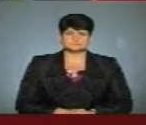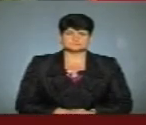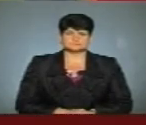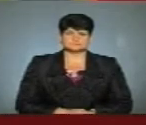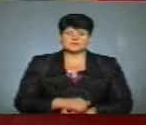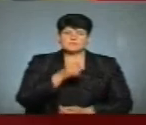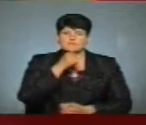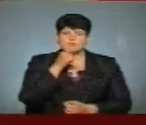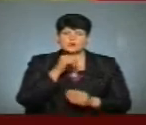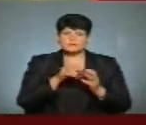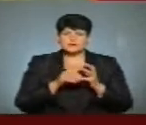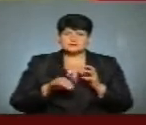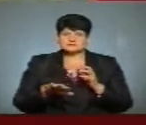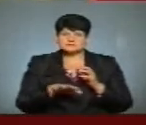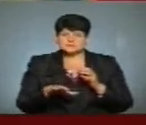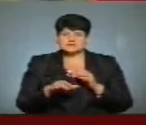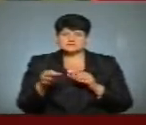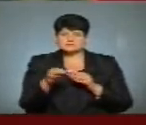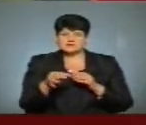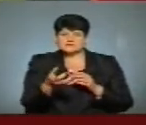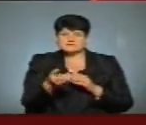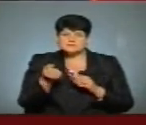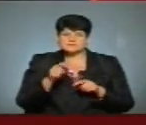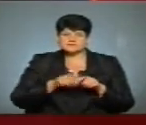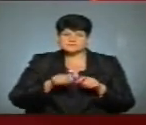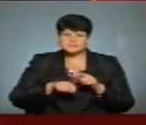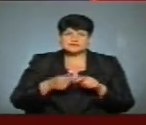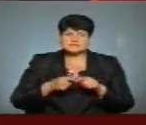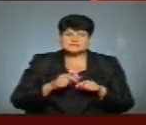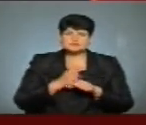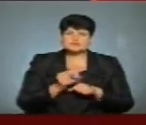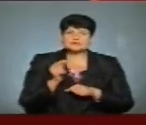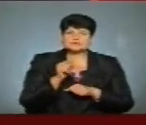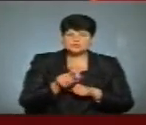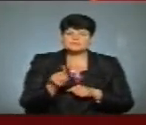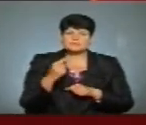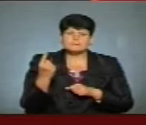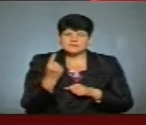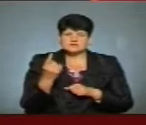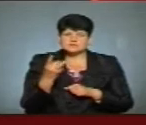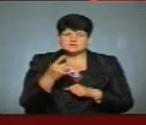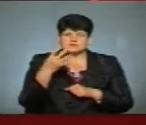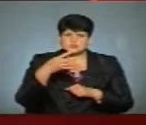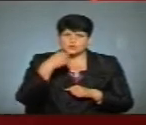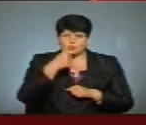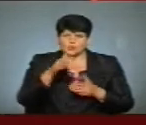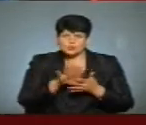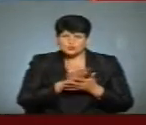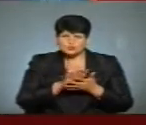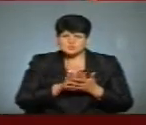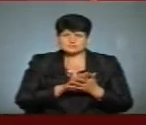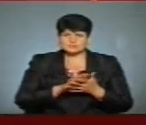Проби на мулу з Тернопільського ставу відібрали для досліджень. Це зробили для того, щоб вперше за 40 років очистити дно